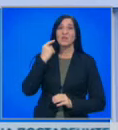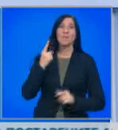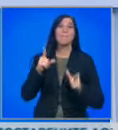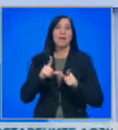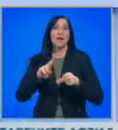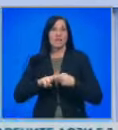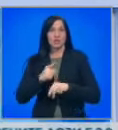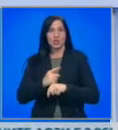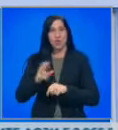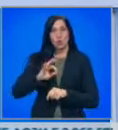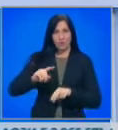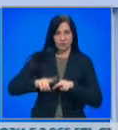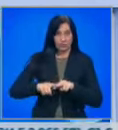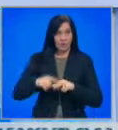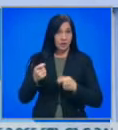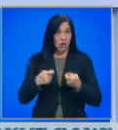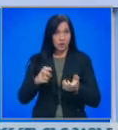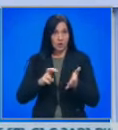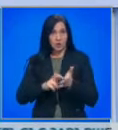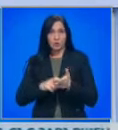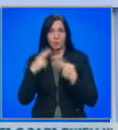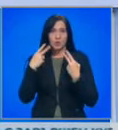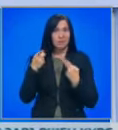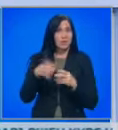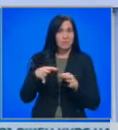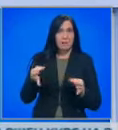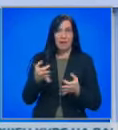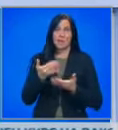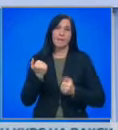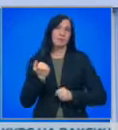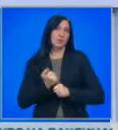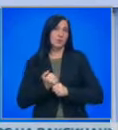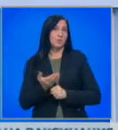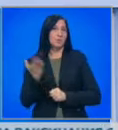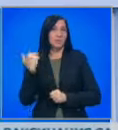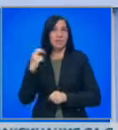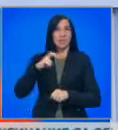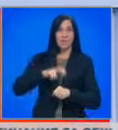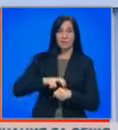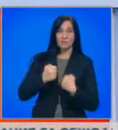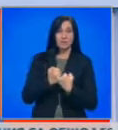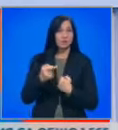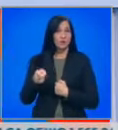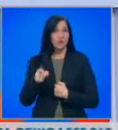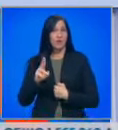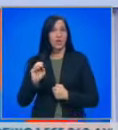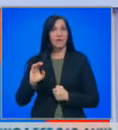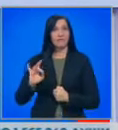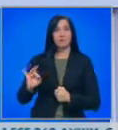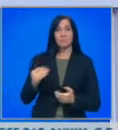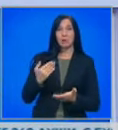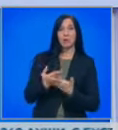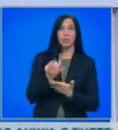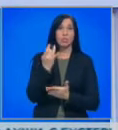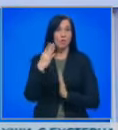ноември. Търговците на ток прогнозираха, че тази мярка няма да заработи преди декември. Вместо това от КЕВР предлагат нови правила